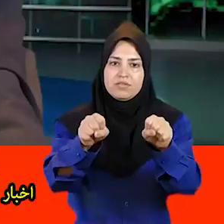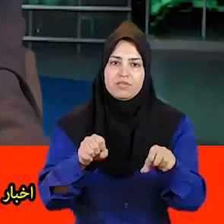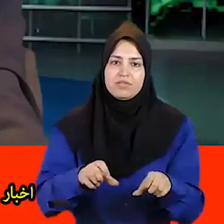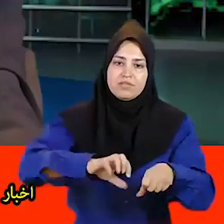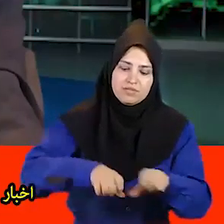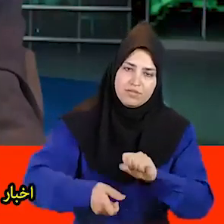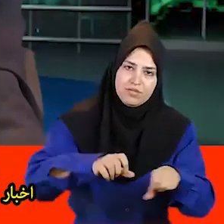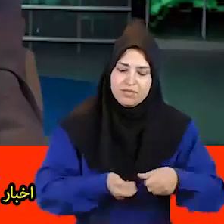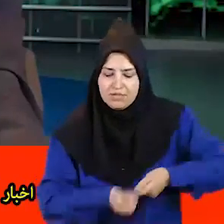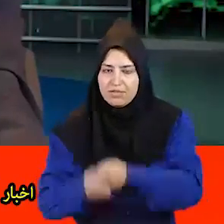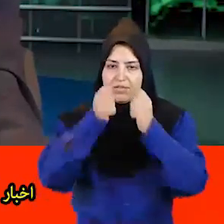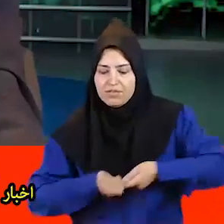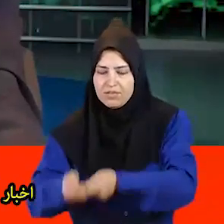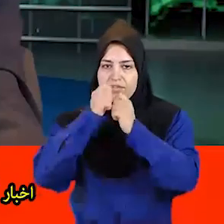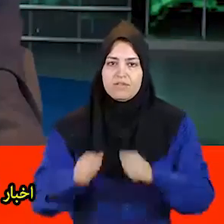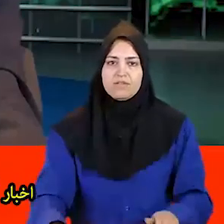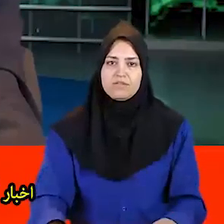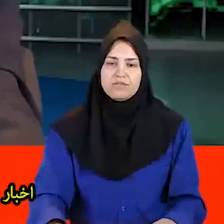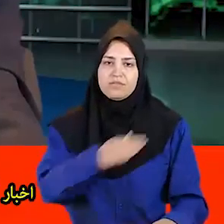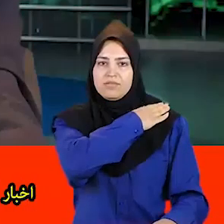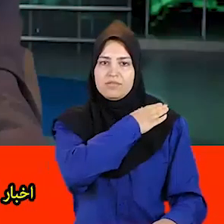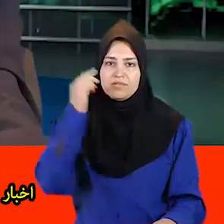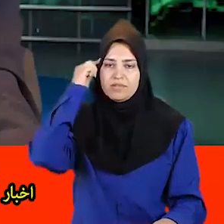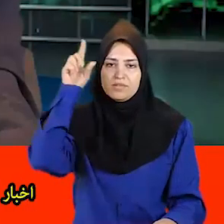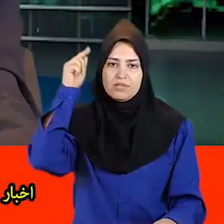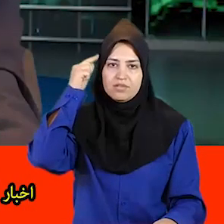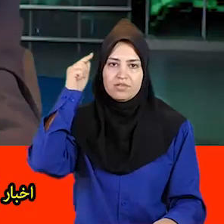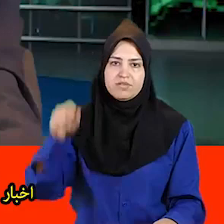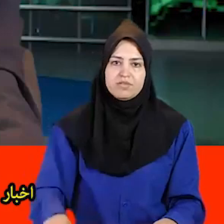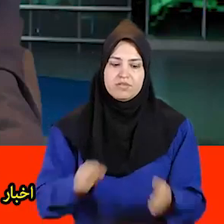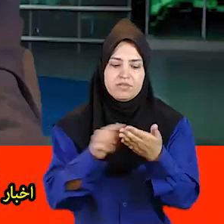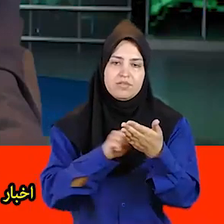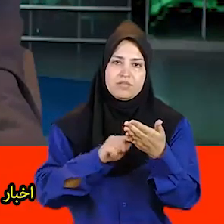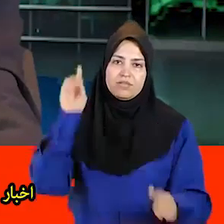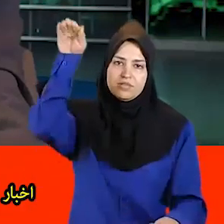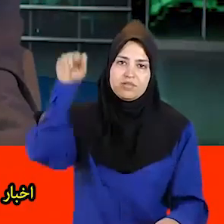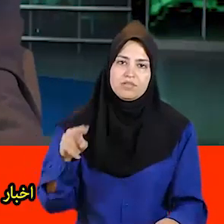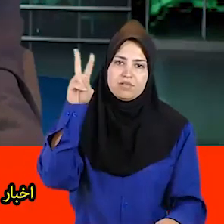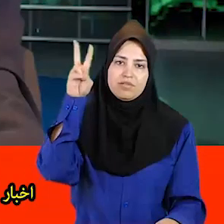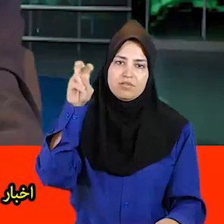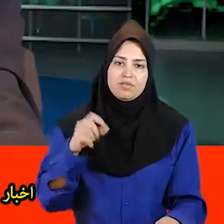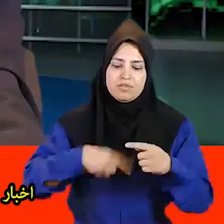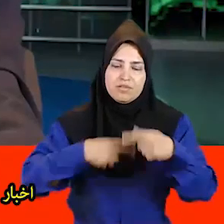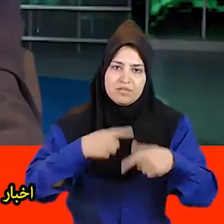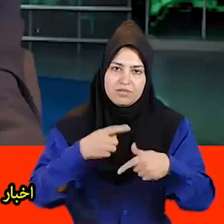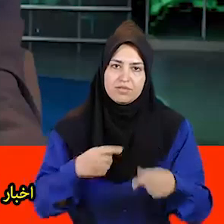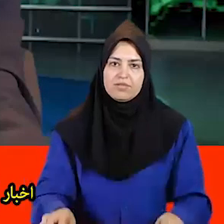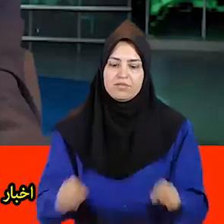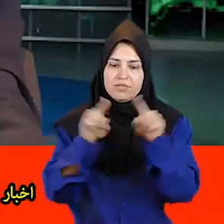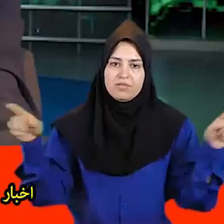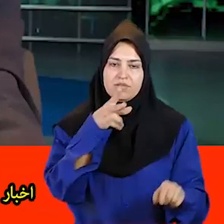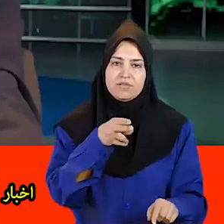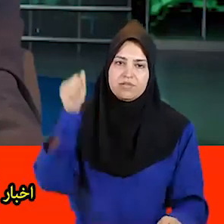میماله، میشوره، میخاکه. این مسئولین در نظر دارند در پروژه بعدی مستراب تمام